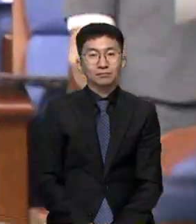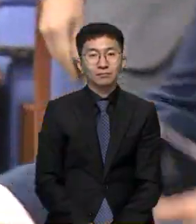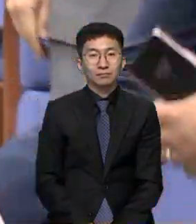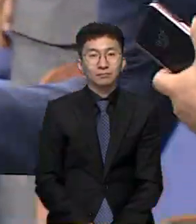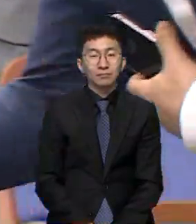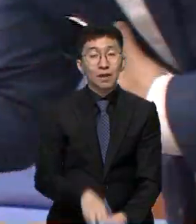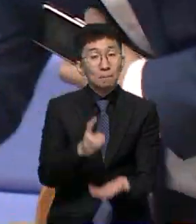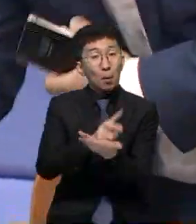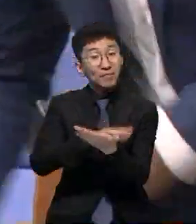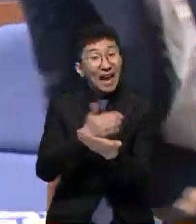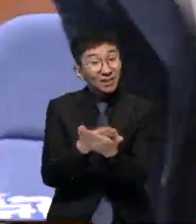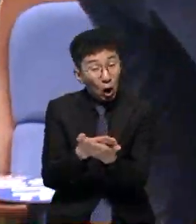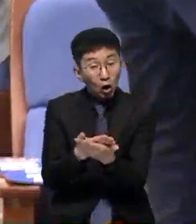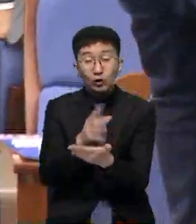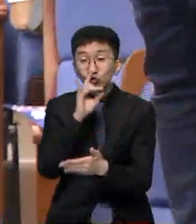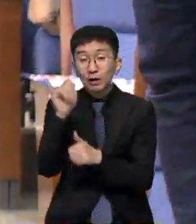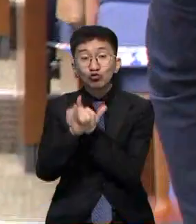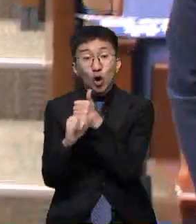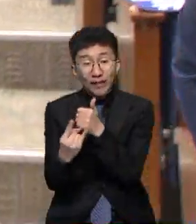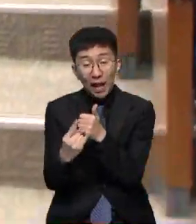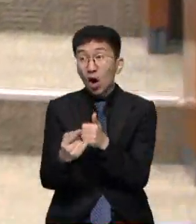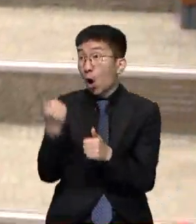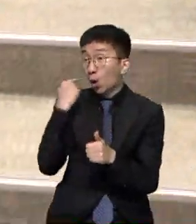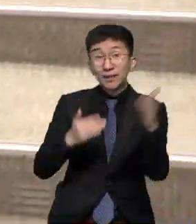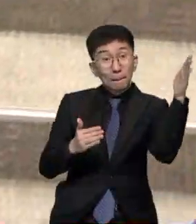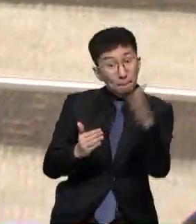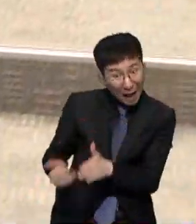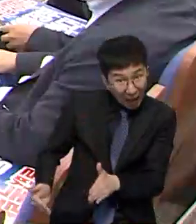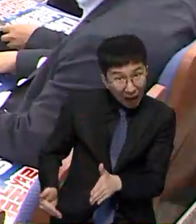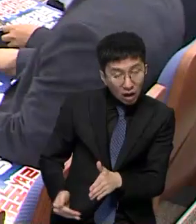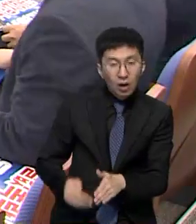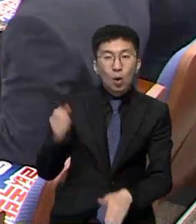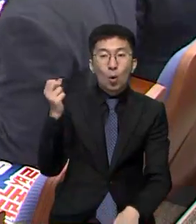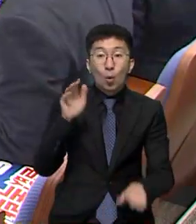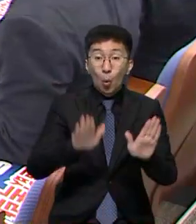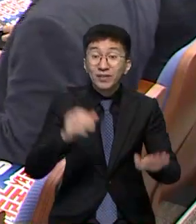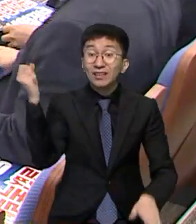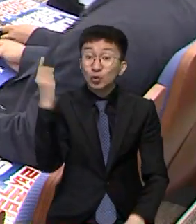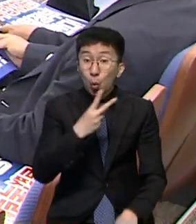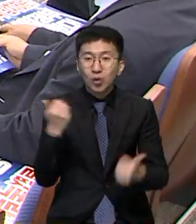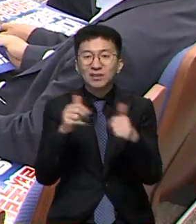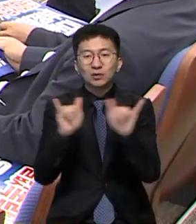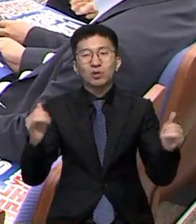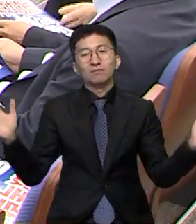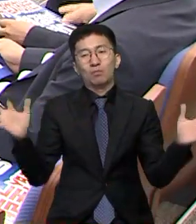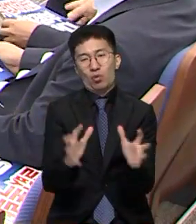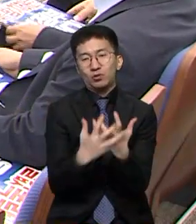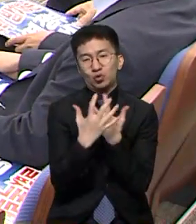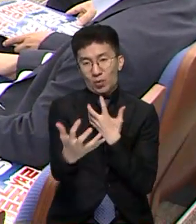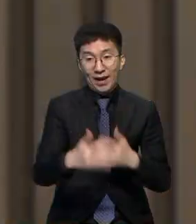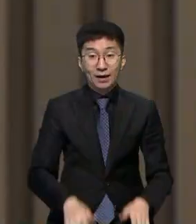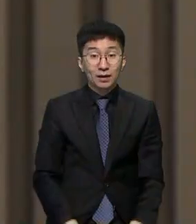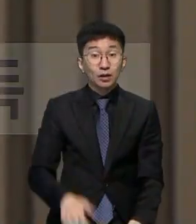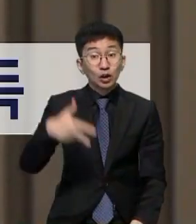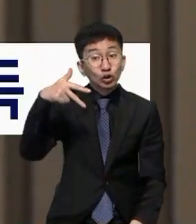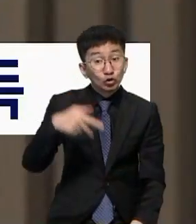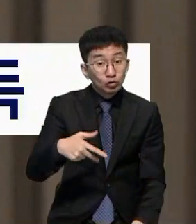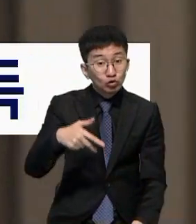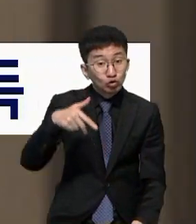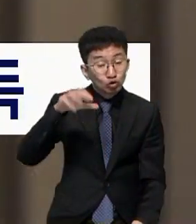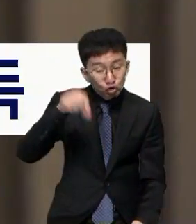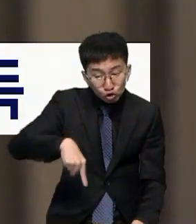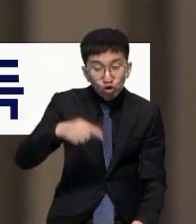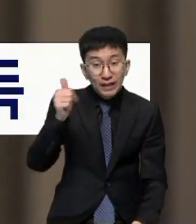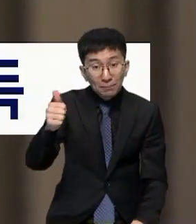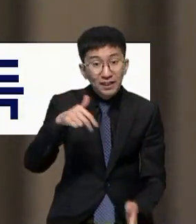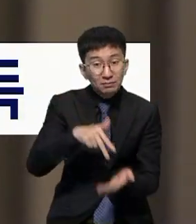당헌 개정안이 중앙위원회에 부결된 지 하루 만에 소집된 민주당 의원총회. 우상호 비대위원장은 당헌 개정안이